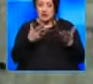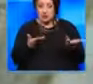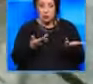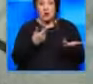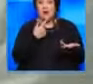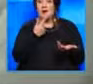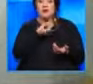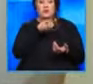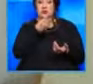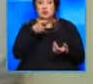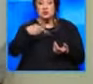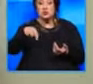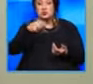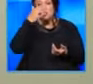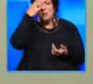по-тежко състояние?